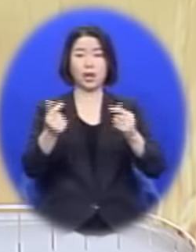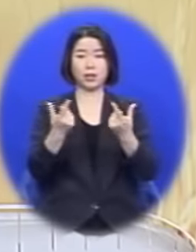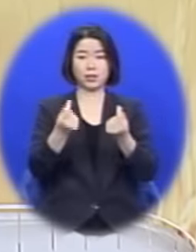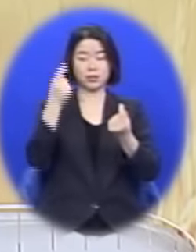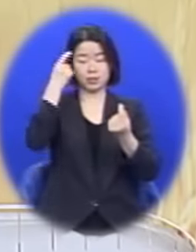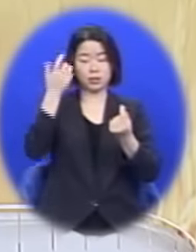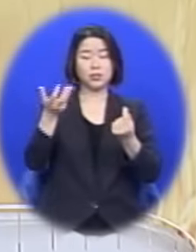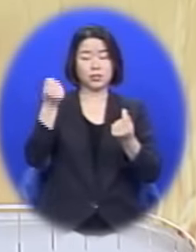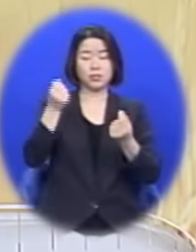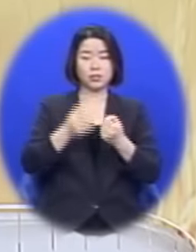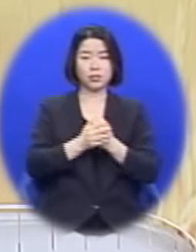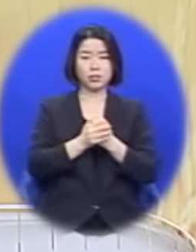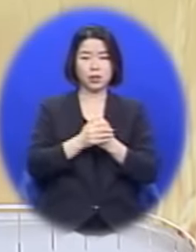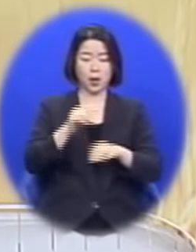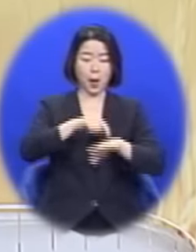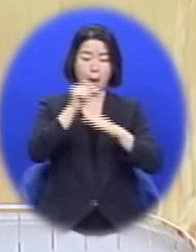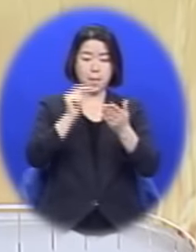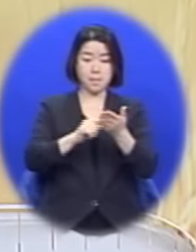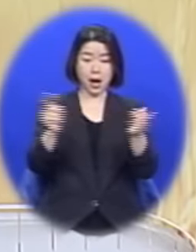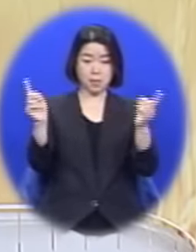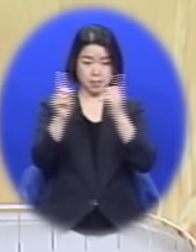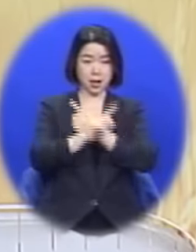마음이 달라지면 보는 게 달라집니다.